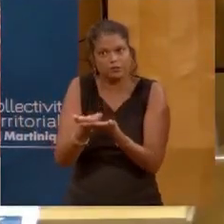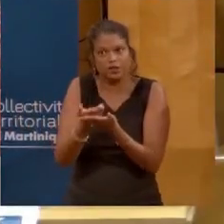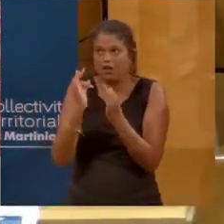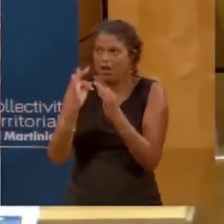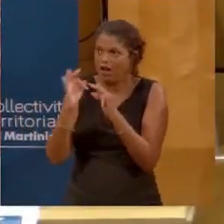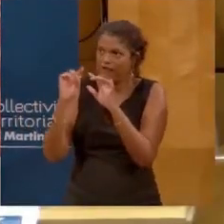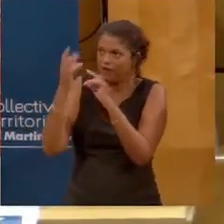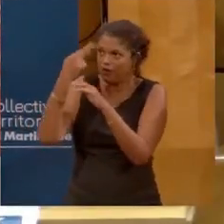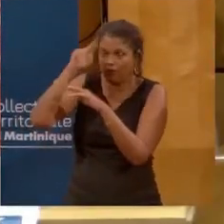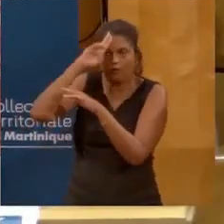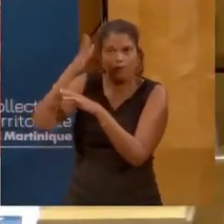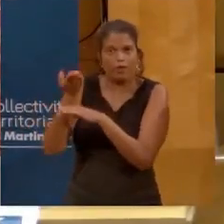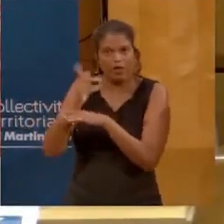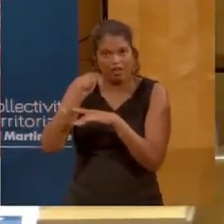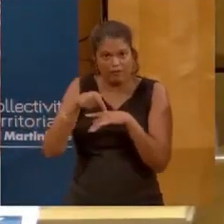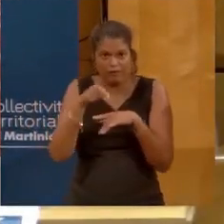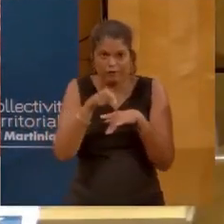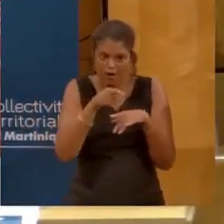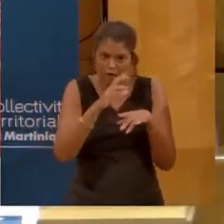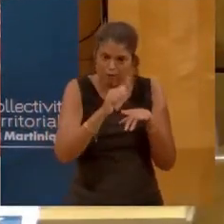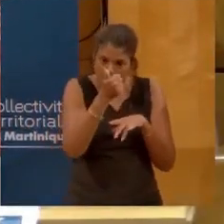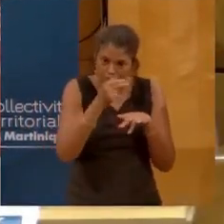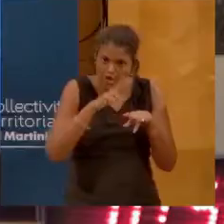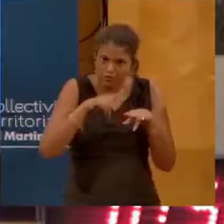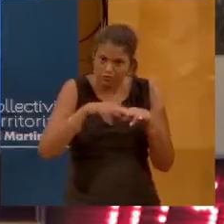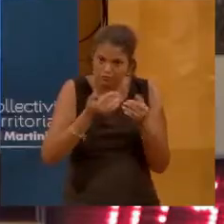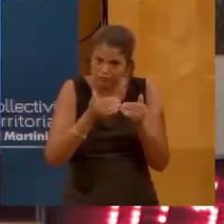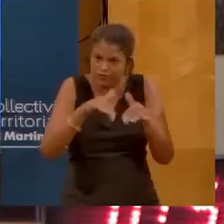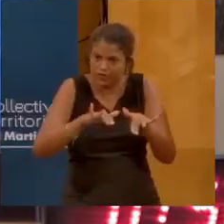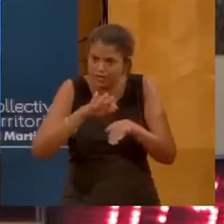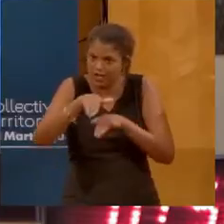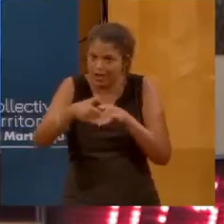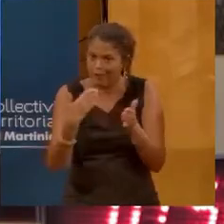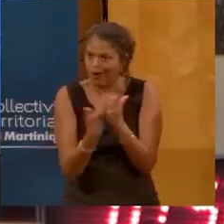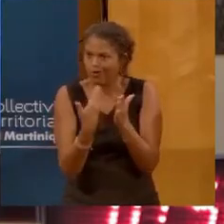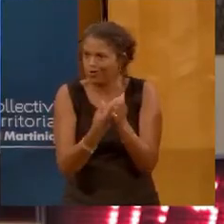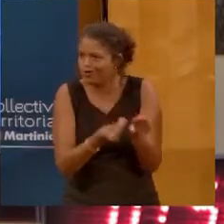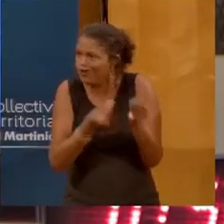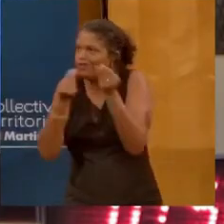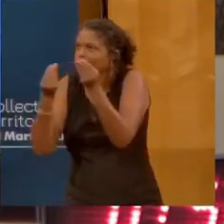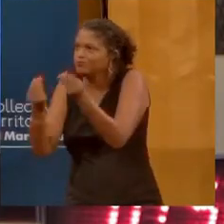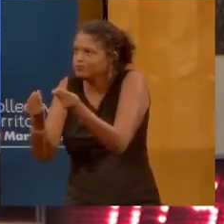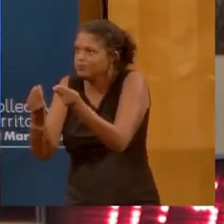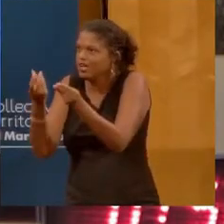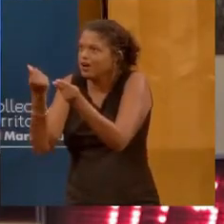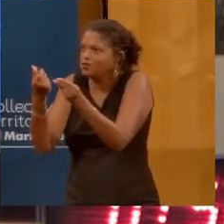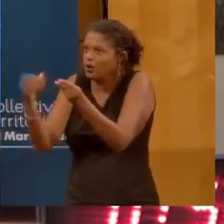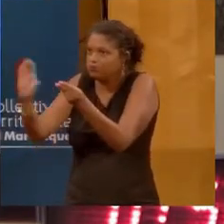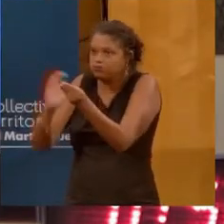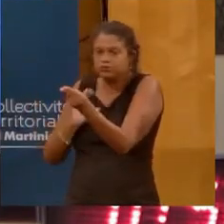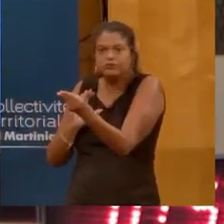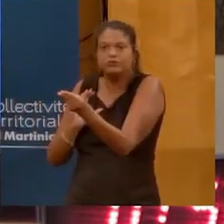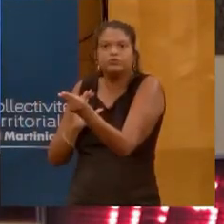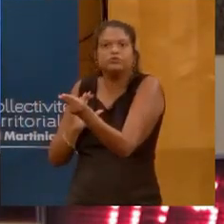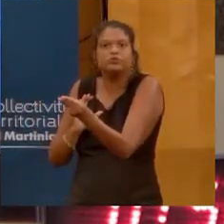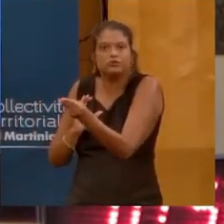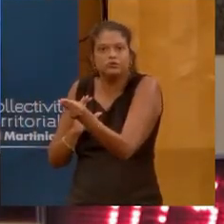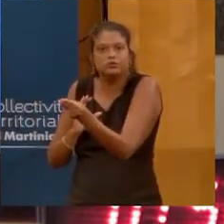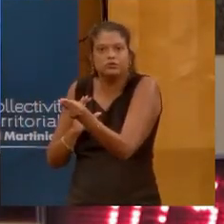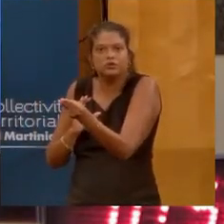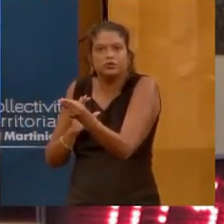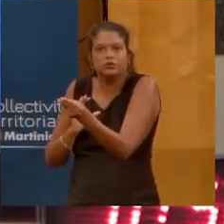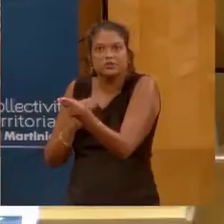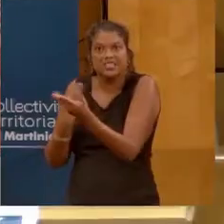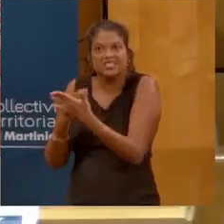pouvoir réaliser, pour faire remonter les justificatifs, pour qu'il y ait en retour les remboursements, et donc c'est les